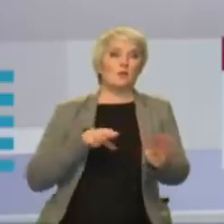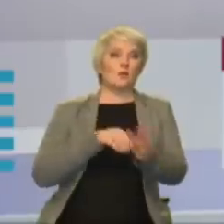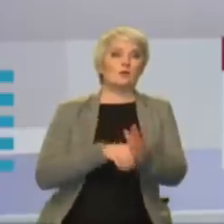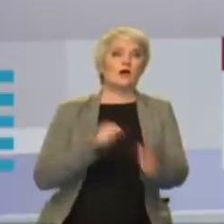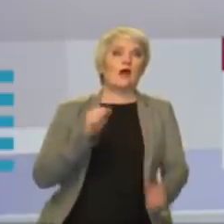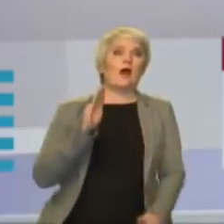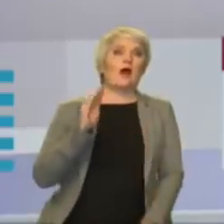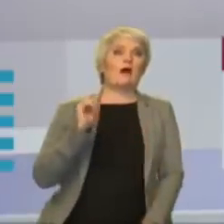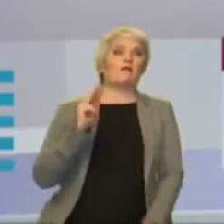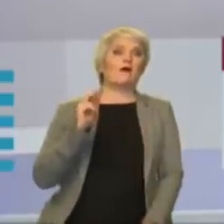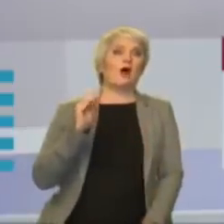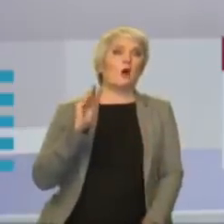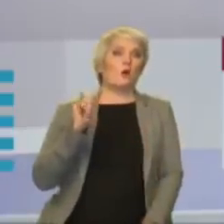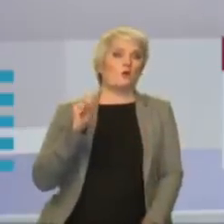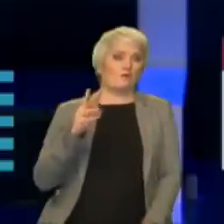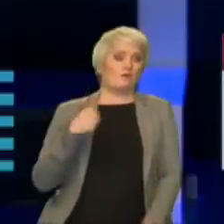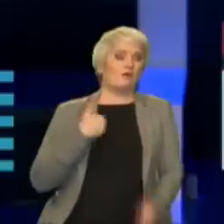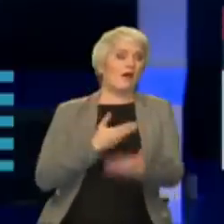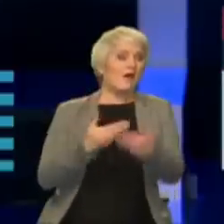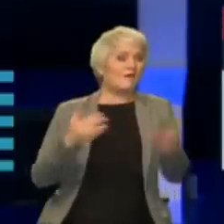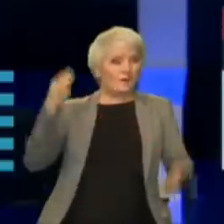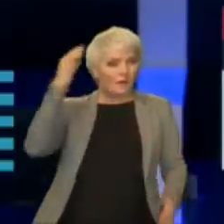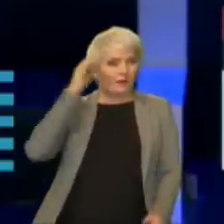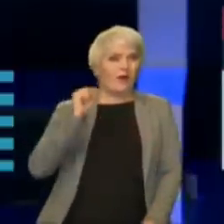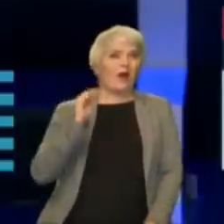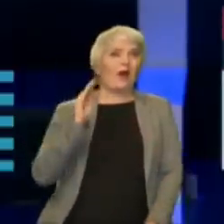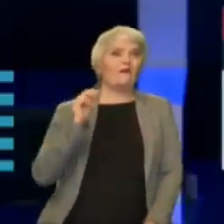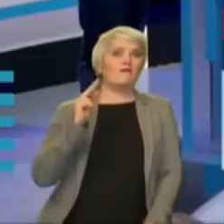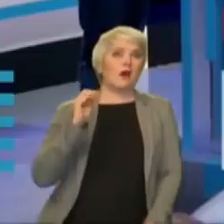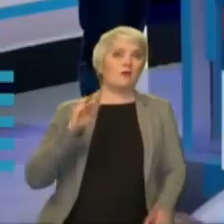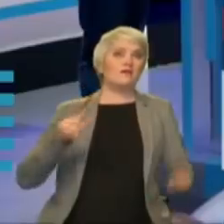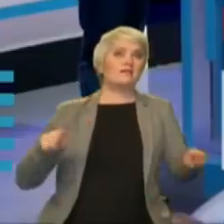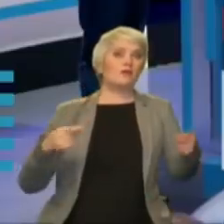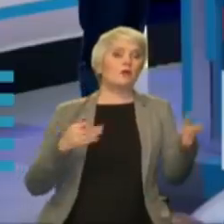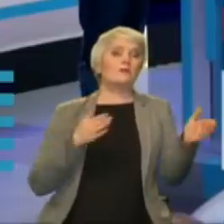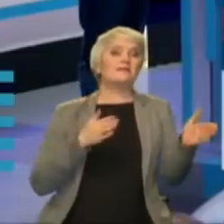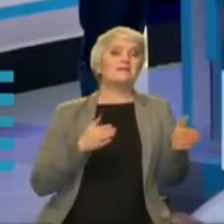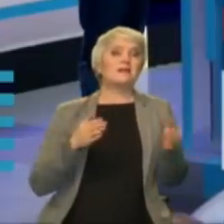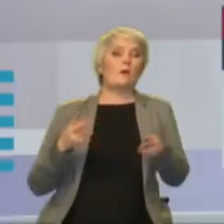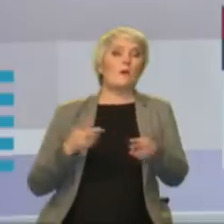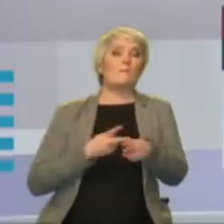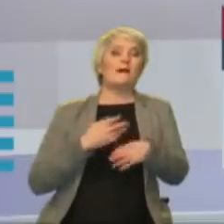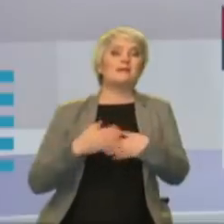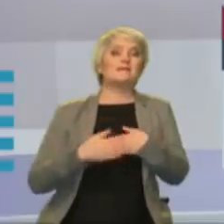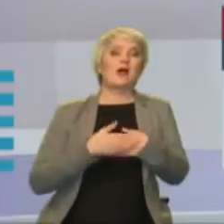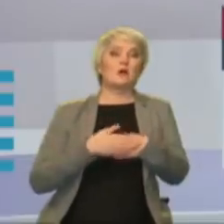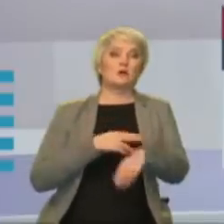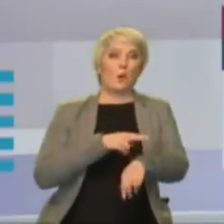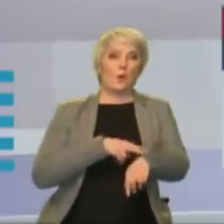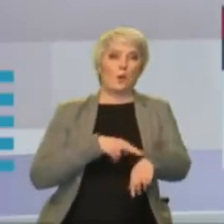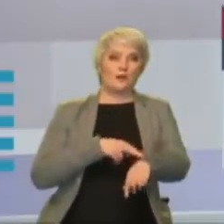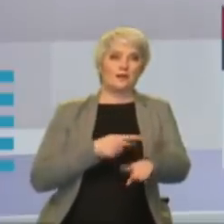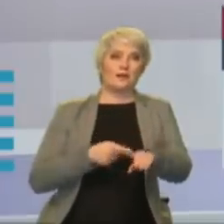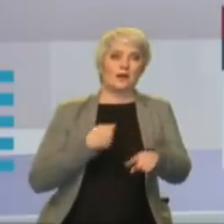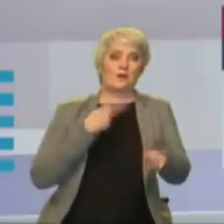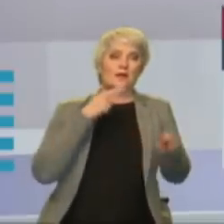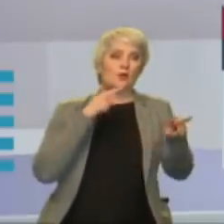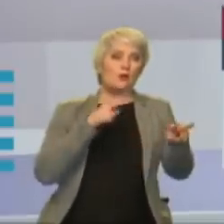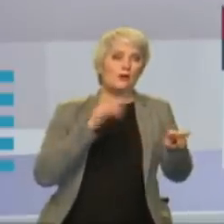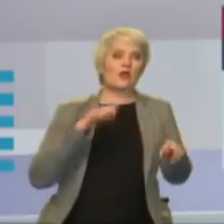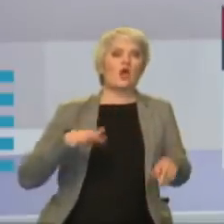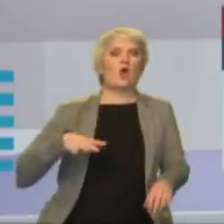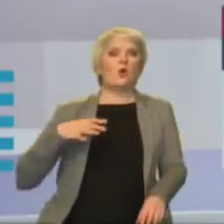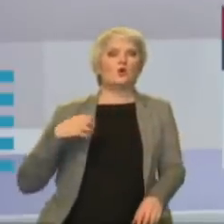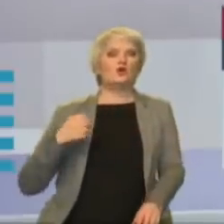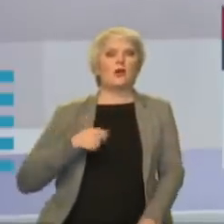вам нагадаю, що саме Арсен Аваков створив систему безкарності поліцейських, яку ми спостерігали і там. Ми спостерігали там і колишніх